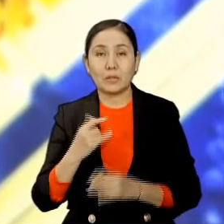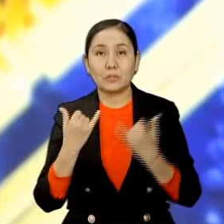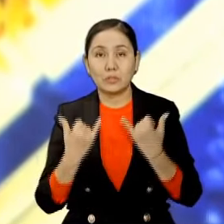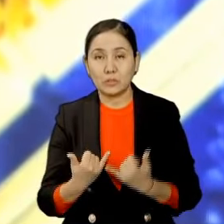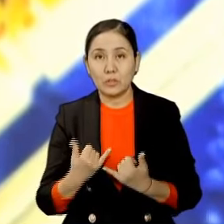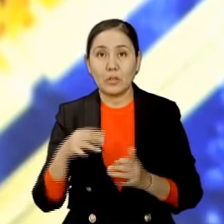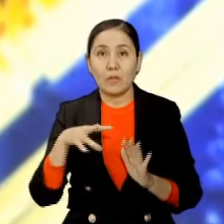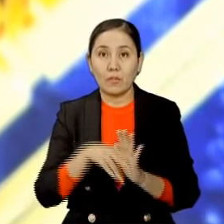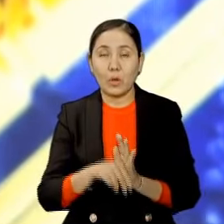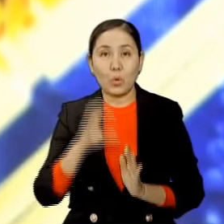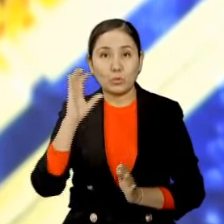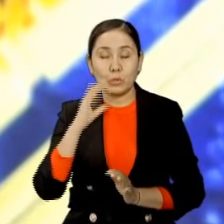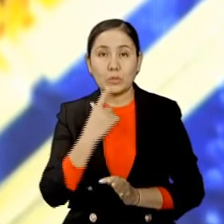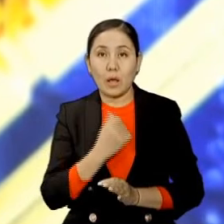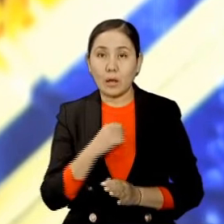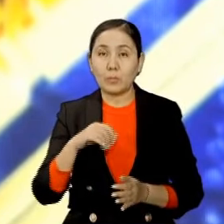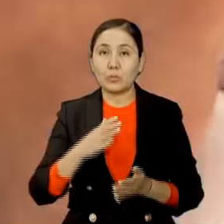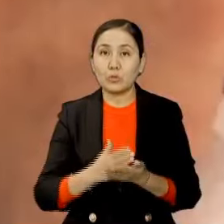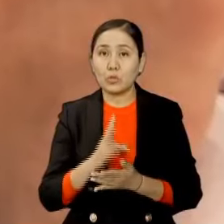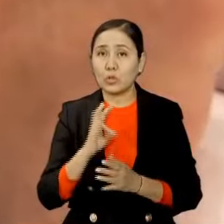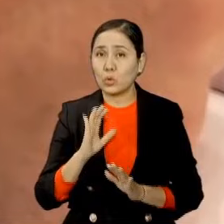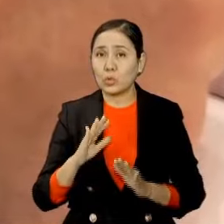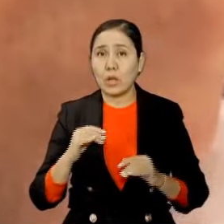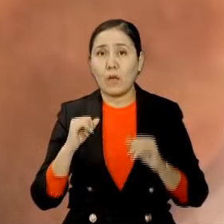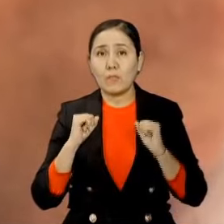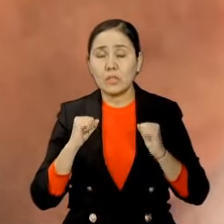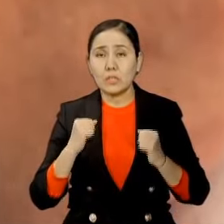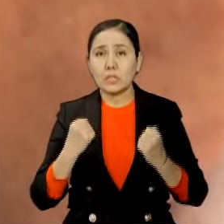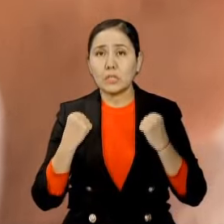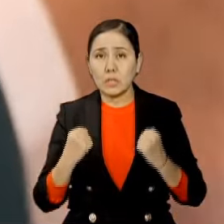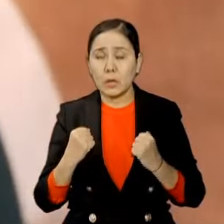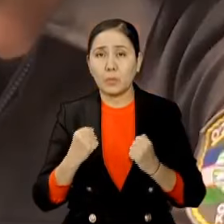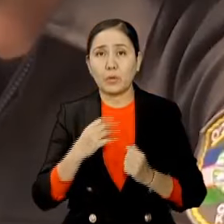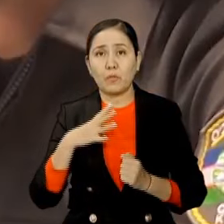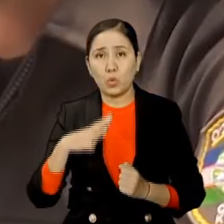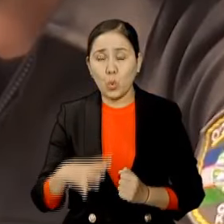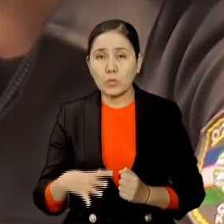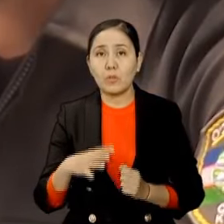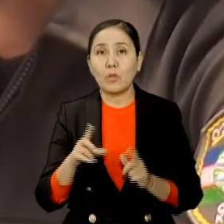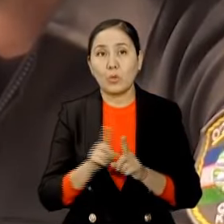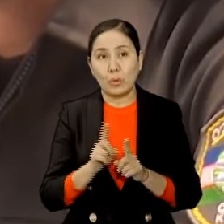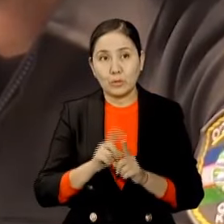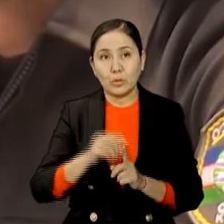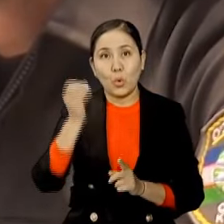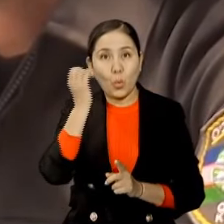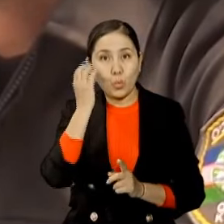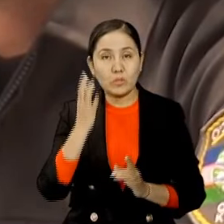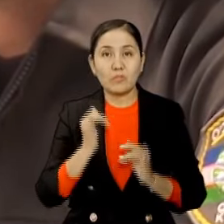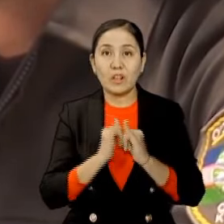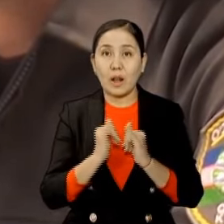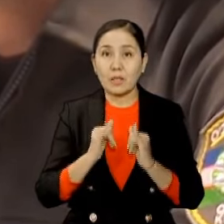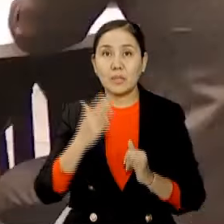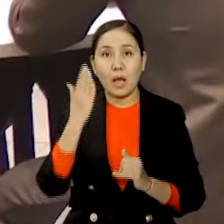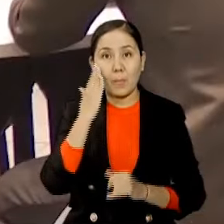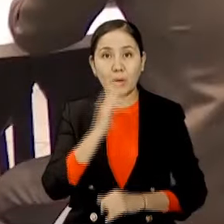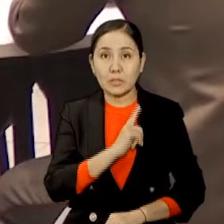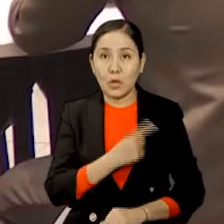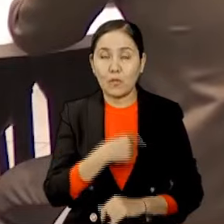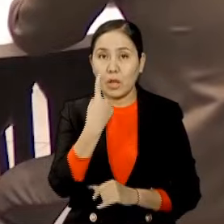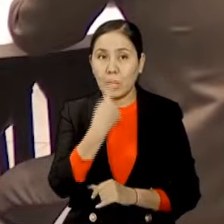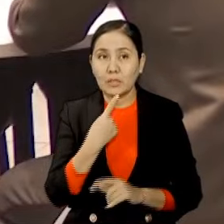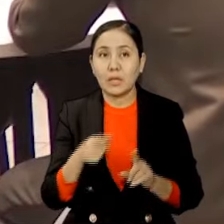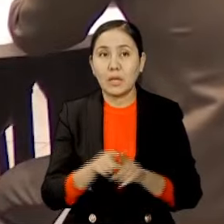рядах узбекской армии служат не только физически крепкие, стойкие и выносливые, но и умственно развитые, образованные личности.